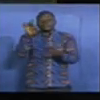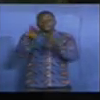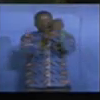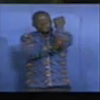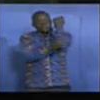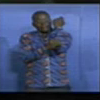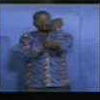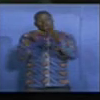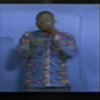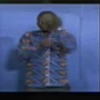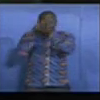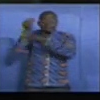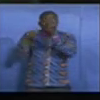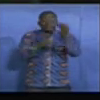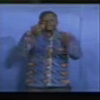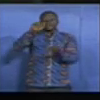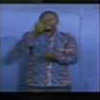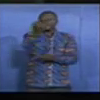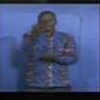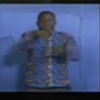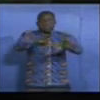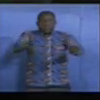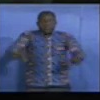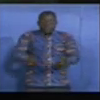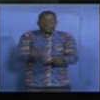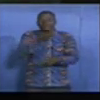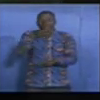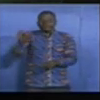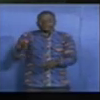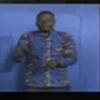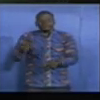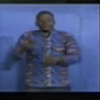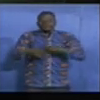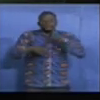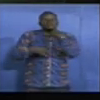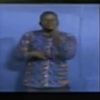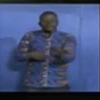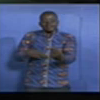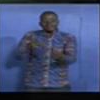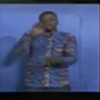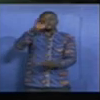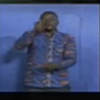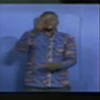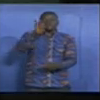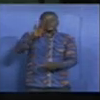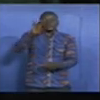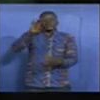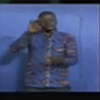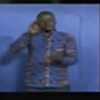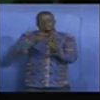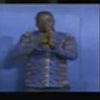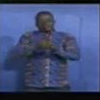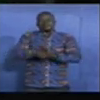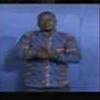2 ans dans 15 localités du Burkina. Raconté en 76 minutes, Corluegoland sera très